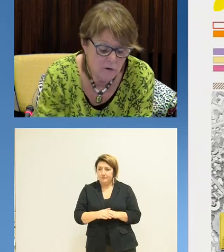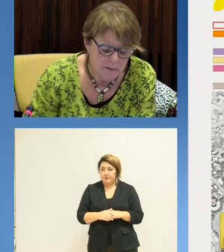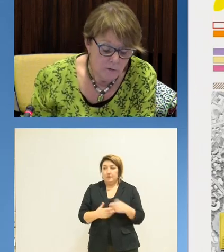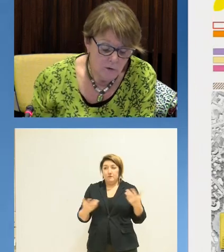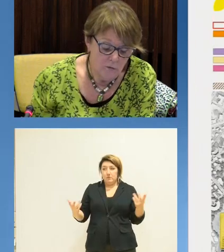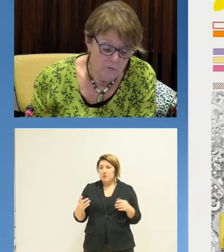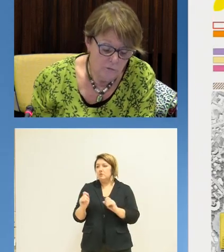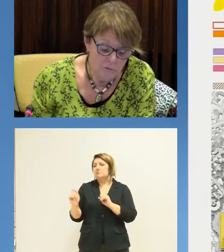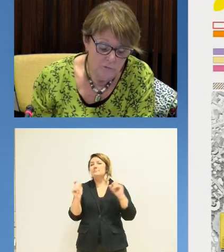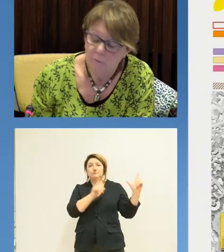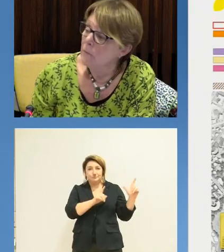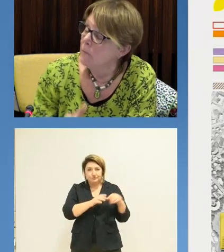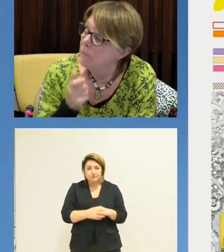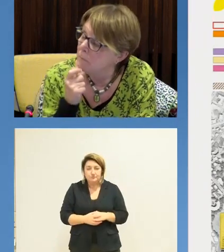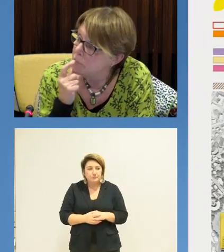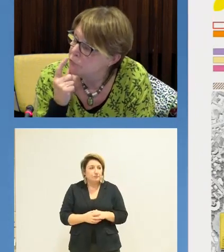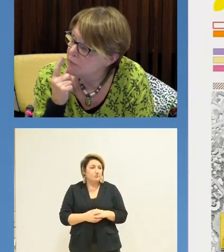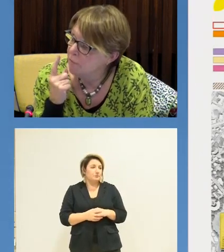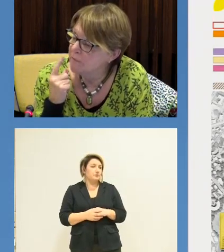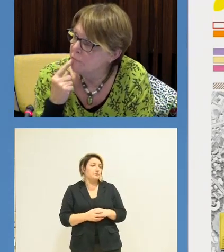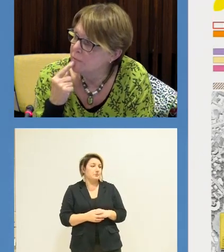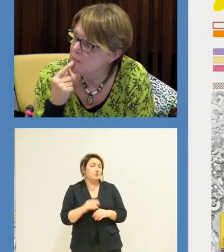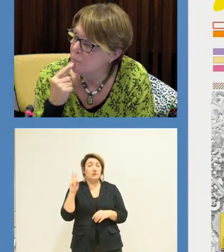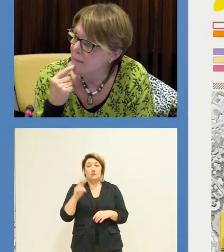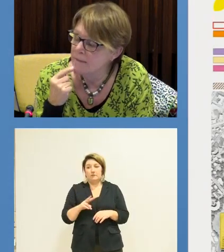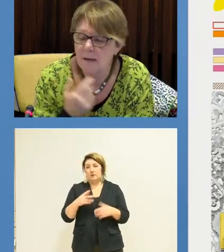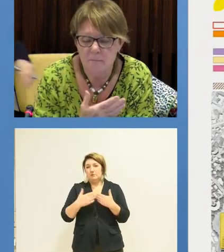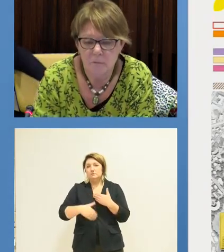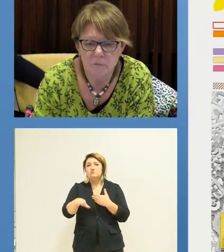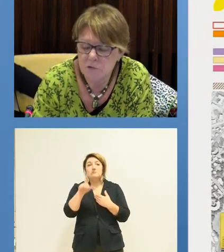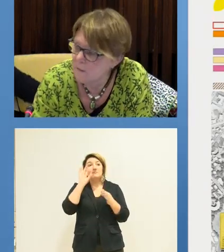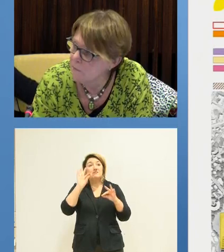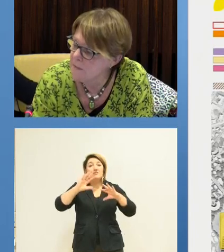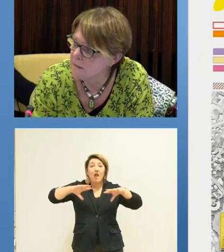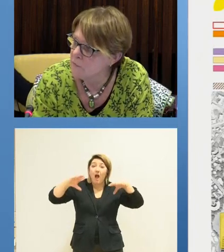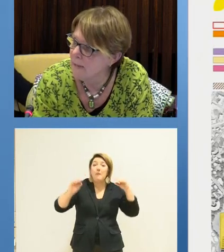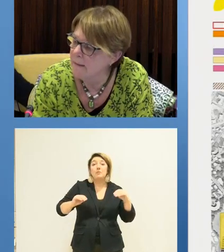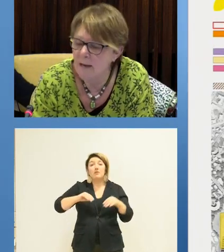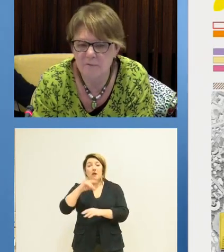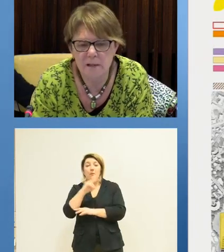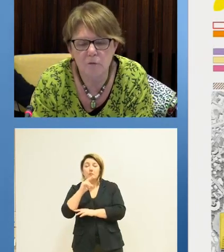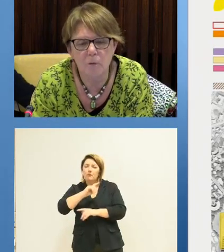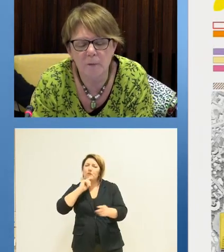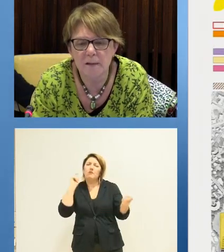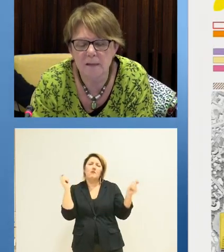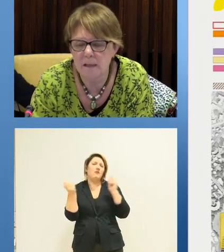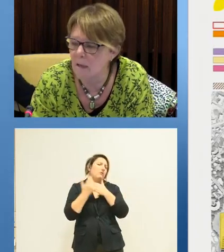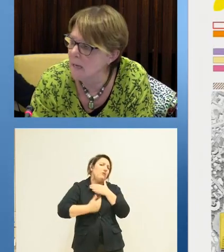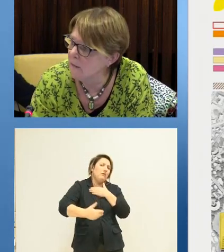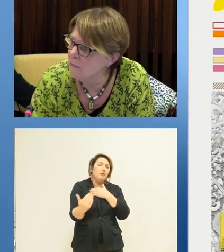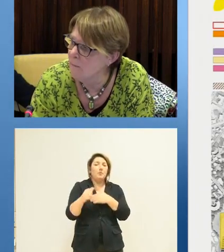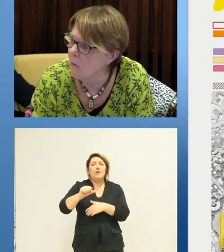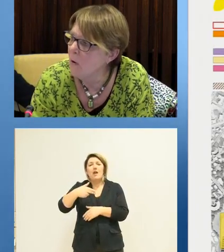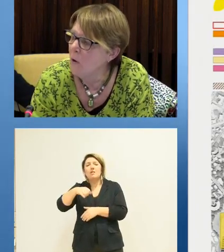y a énormément de choses qui vont être faites sur l'habitat je viens de dire sur l'ana avec les copropriétés